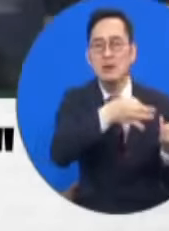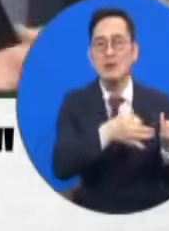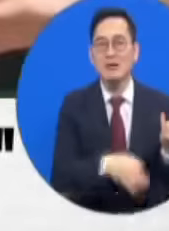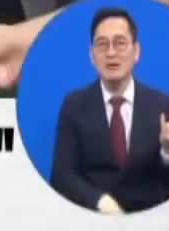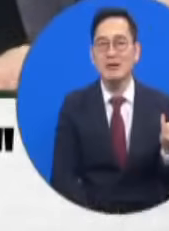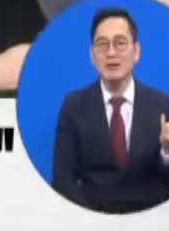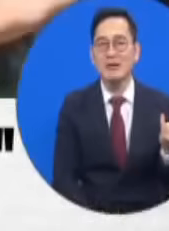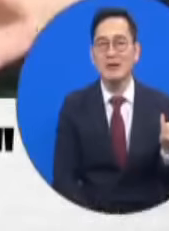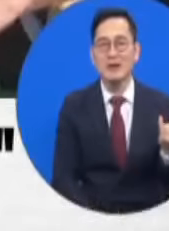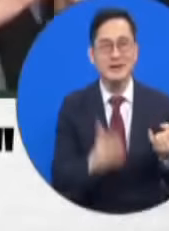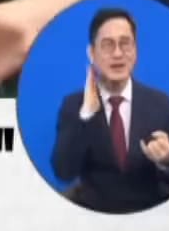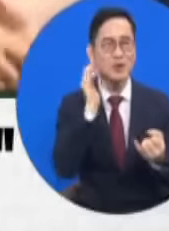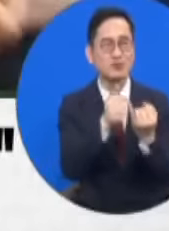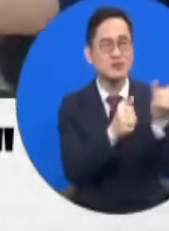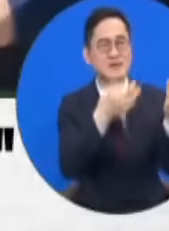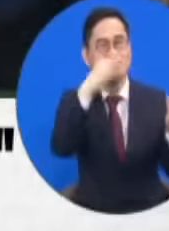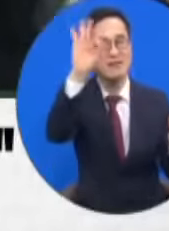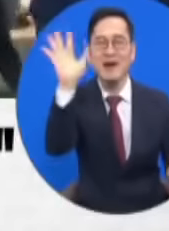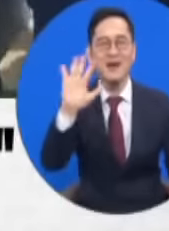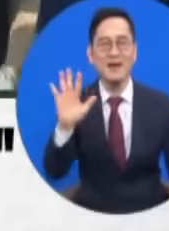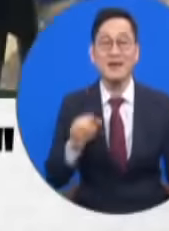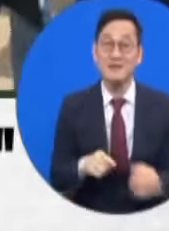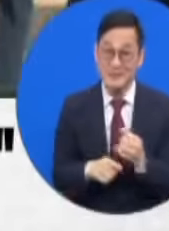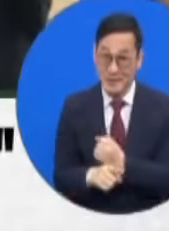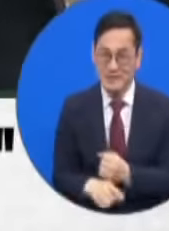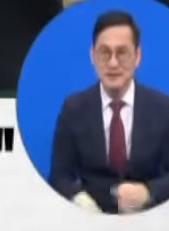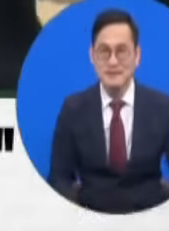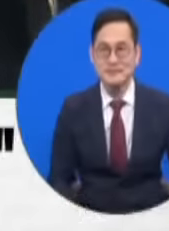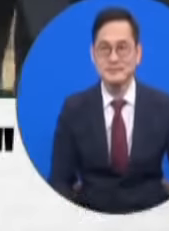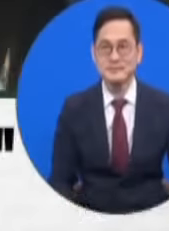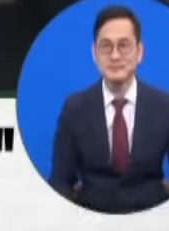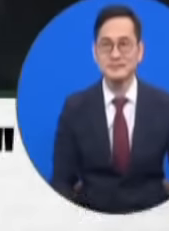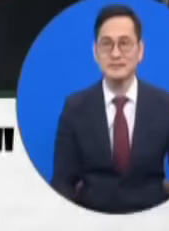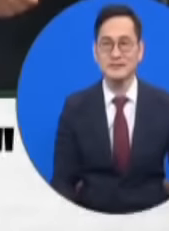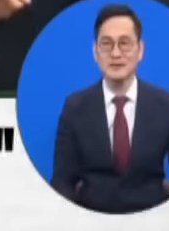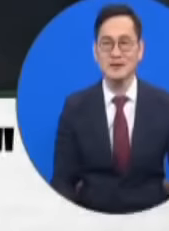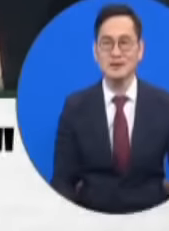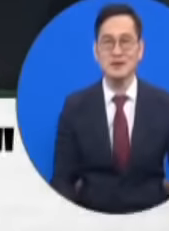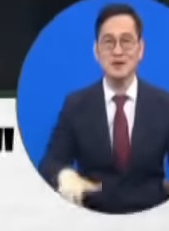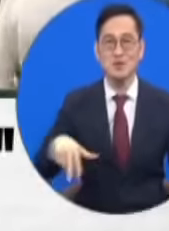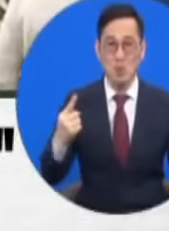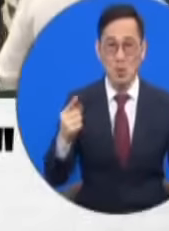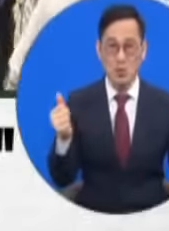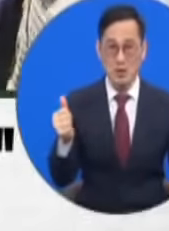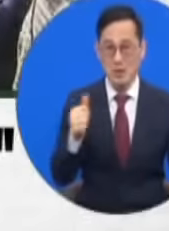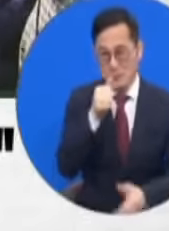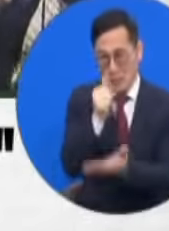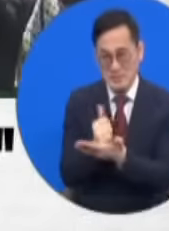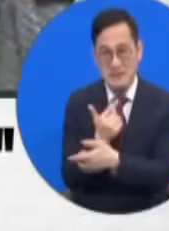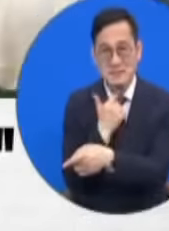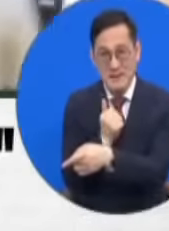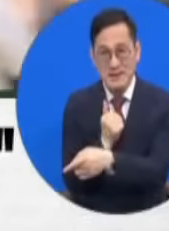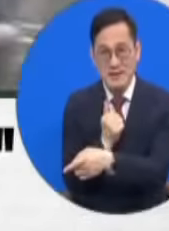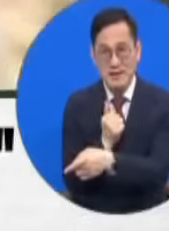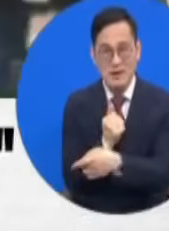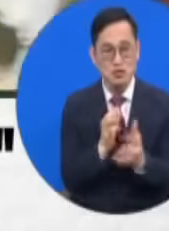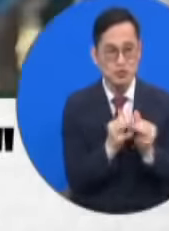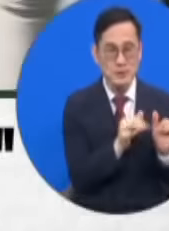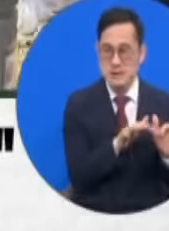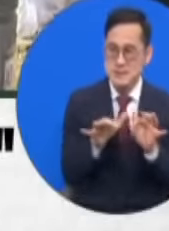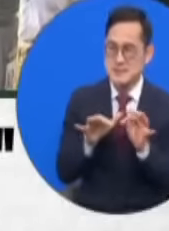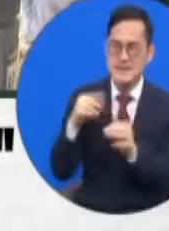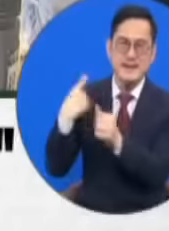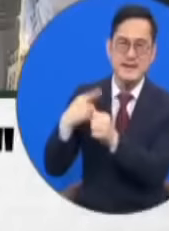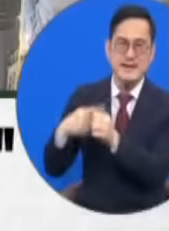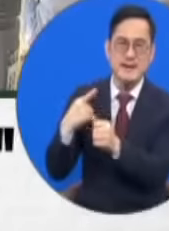아니죠. 마음에 들지 않더라도 우리가 조국 교수가 범법을 저지르고 많은 저 국민들의 정말